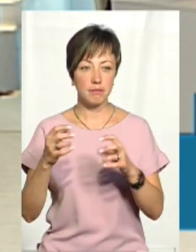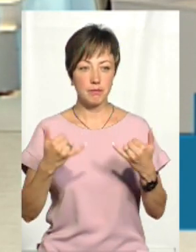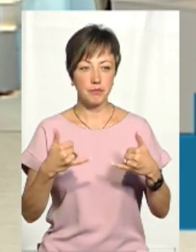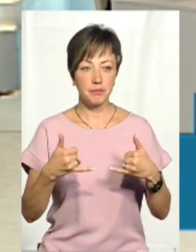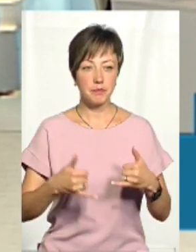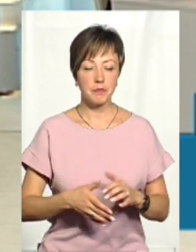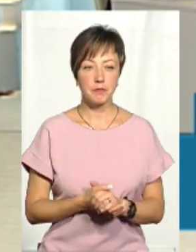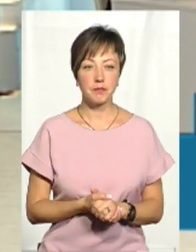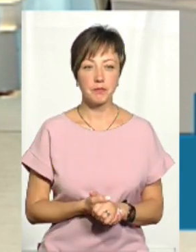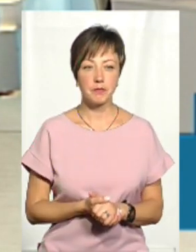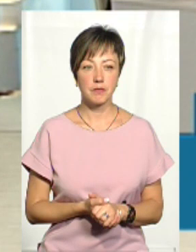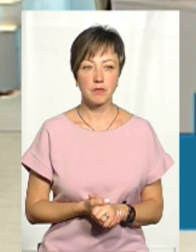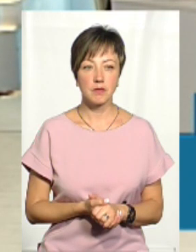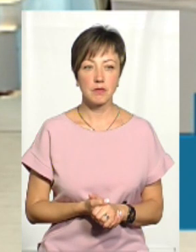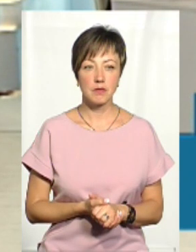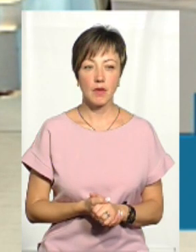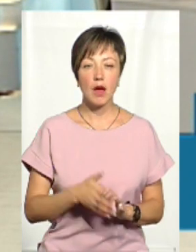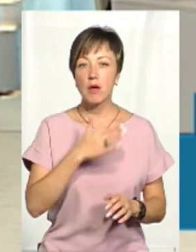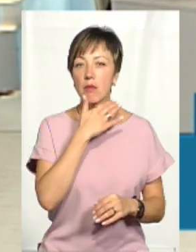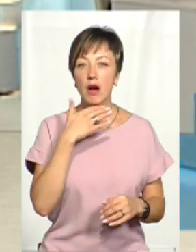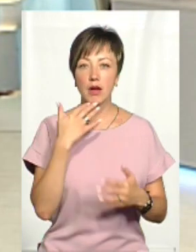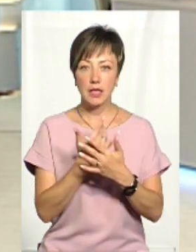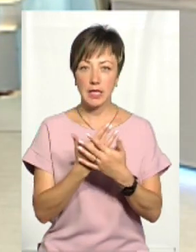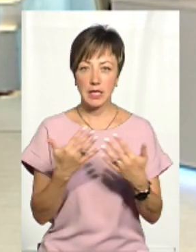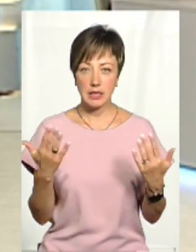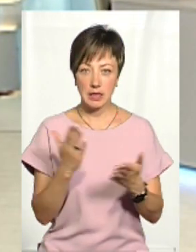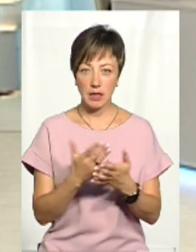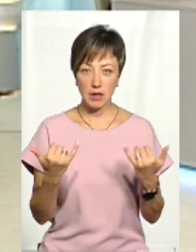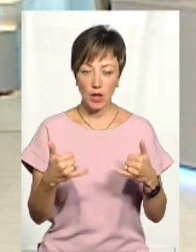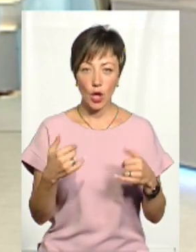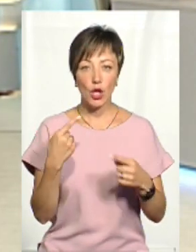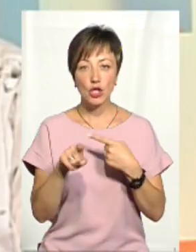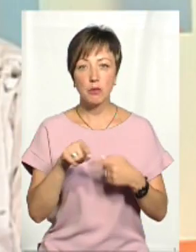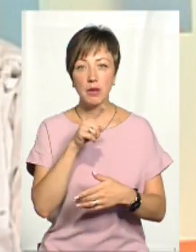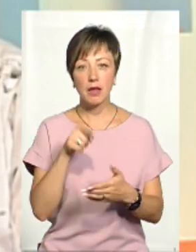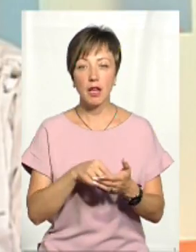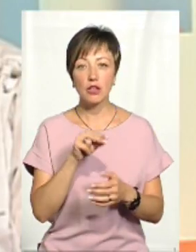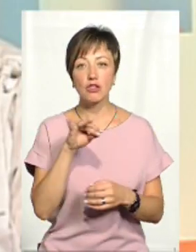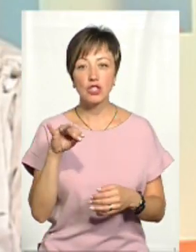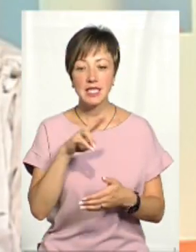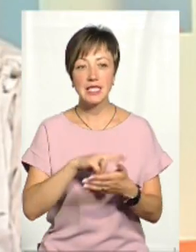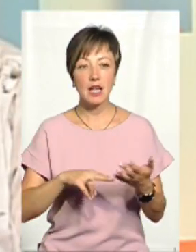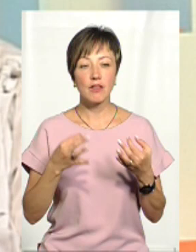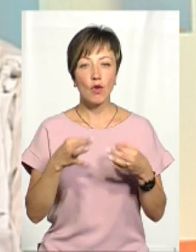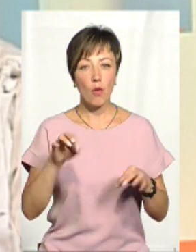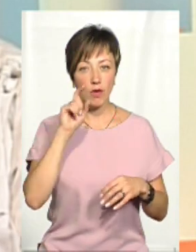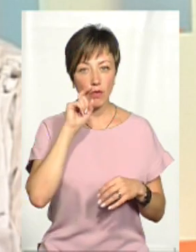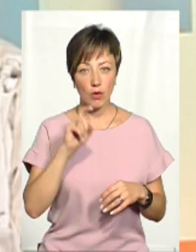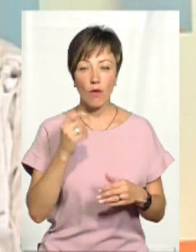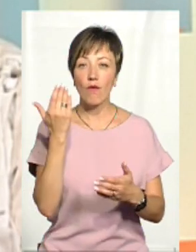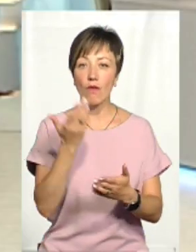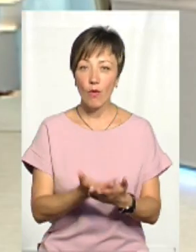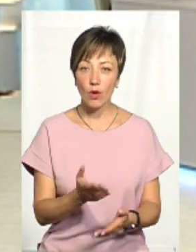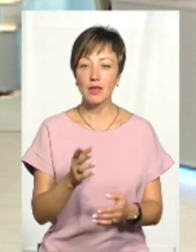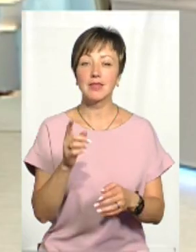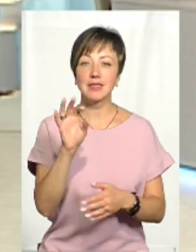і такі, мач. Тобто багато різних інсектицидів. Друге питання, чи вони сертифіковані в Україні?